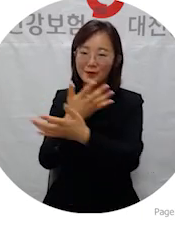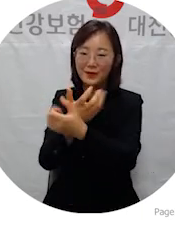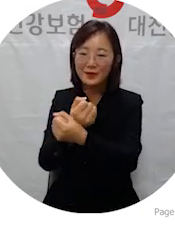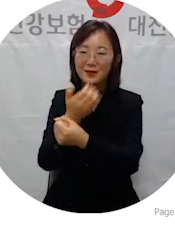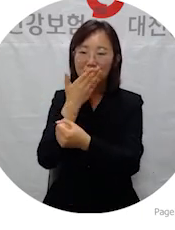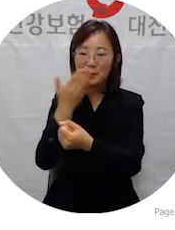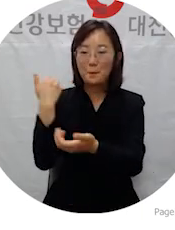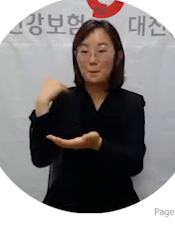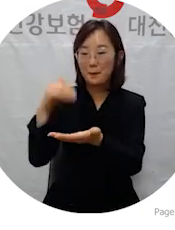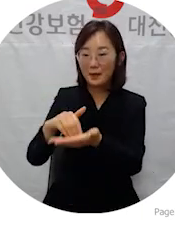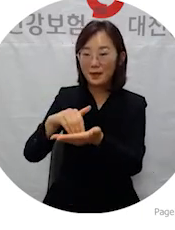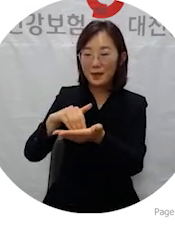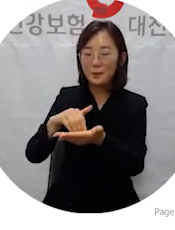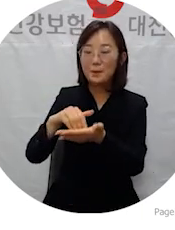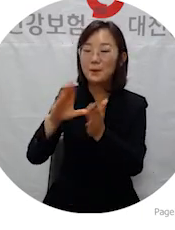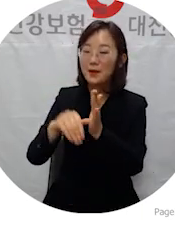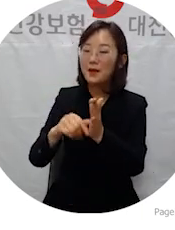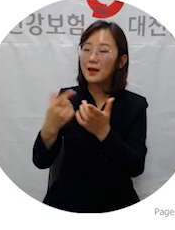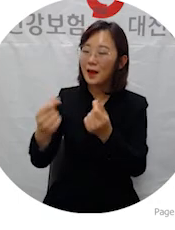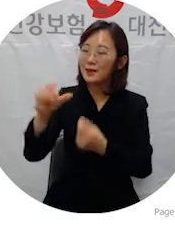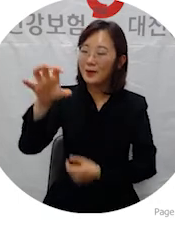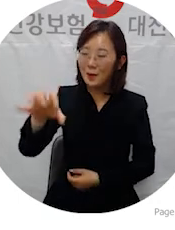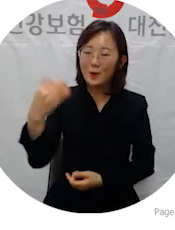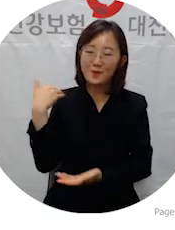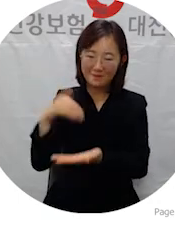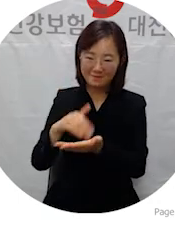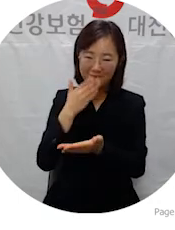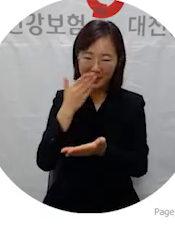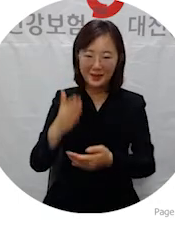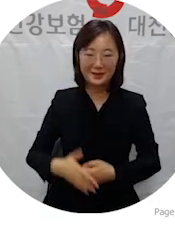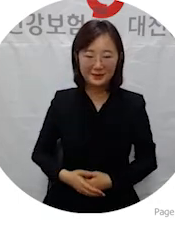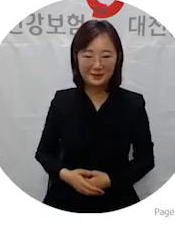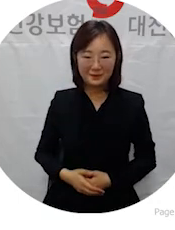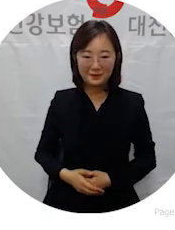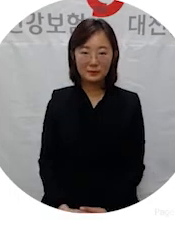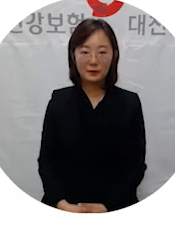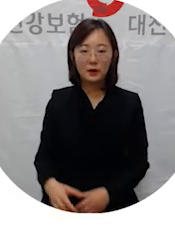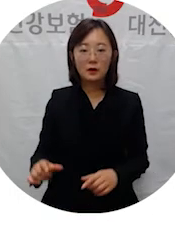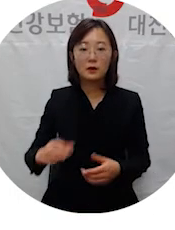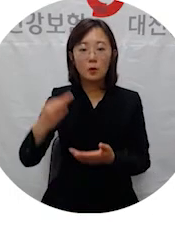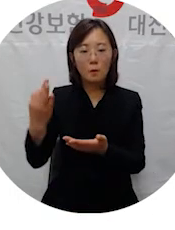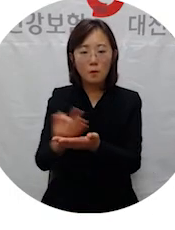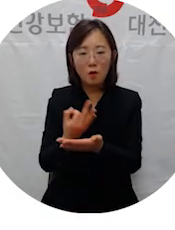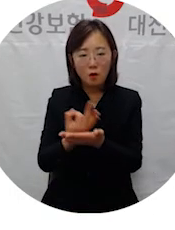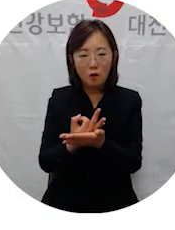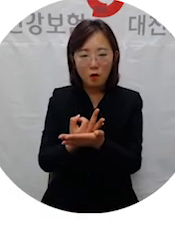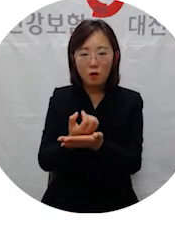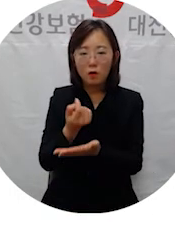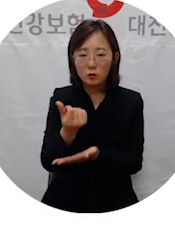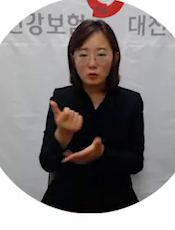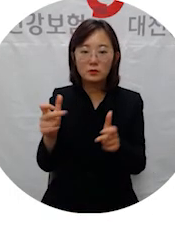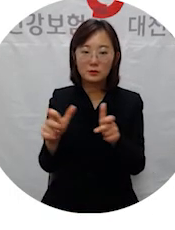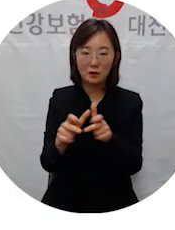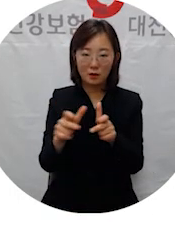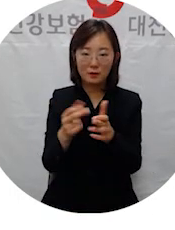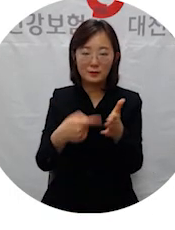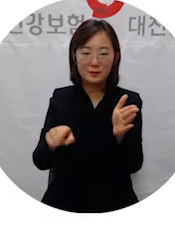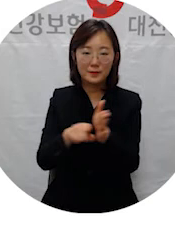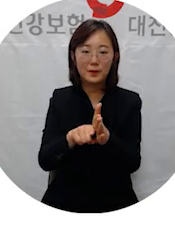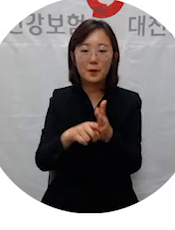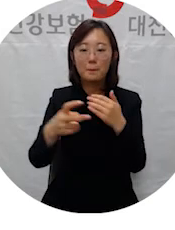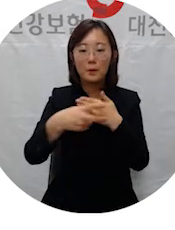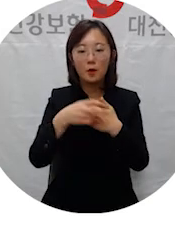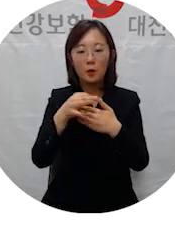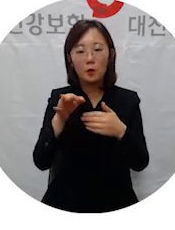예약이 가능하며 반납도 대여지사에 하시면 됩니다. 생활이 어려운 저소득 장애인에